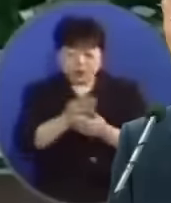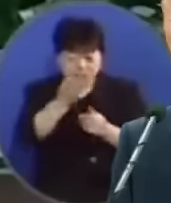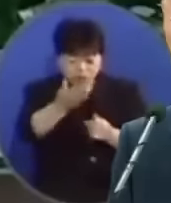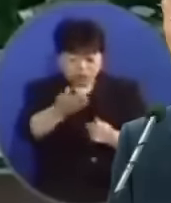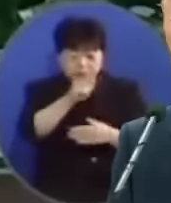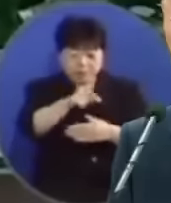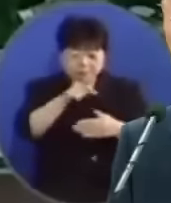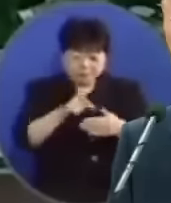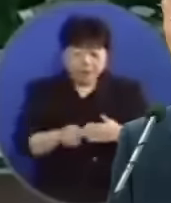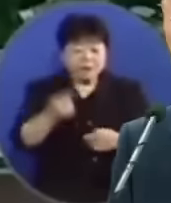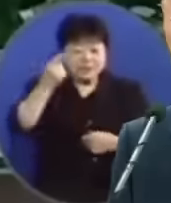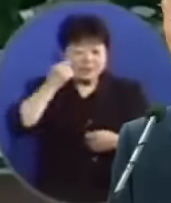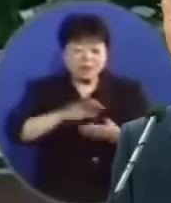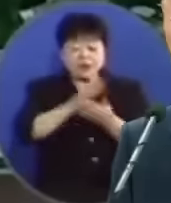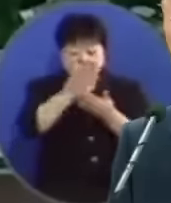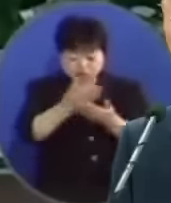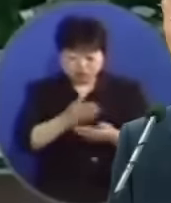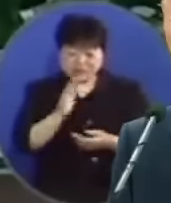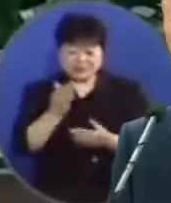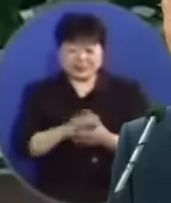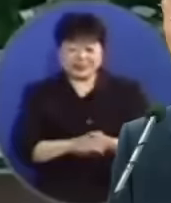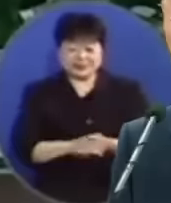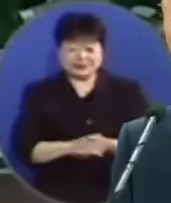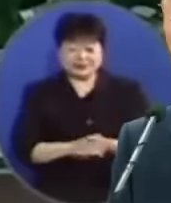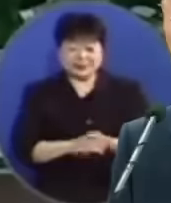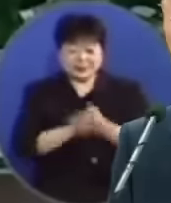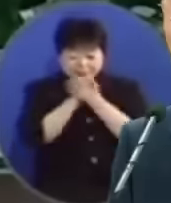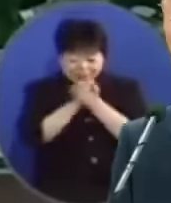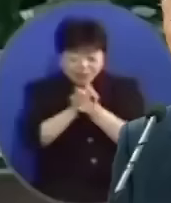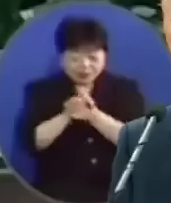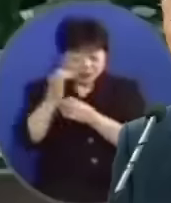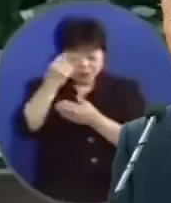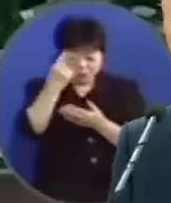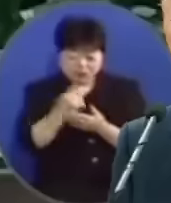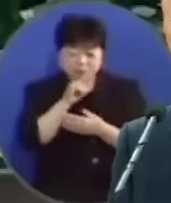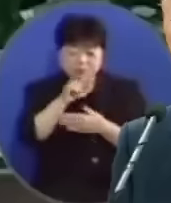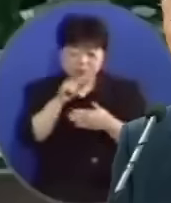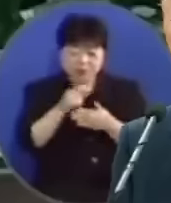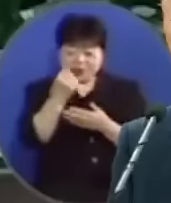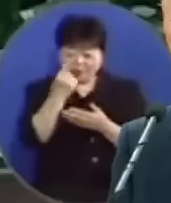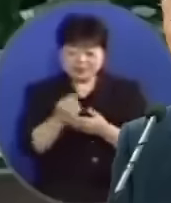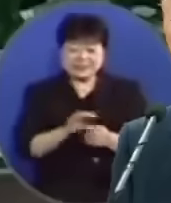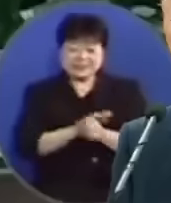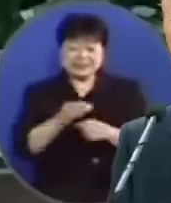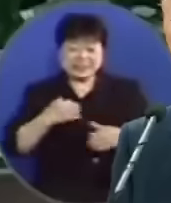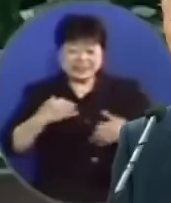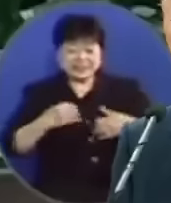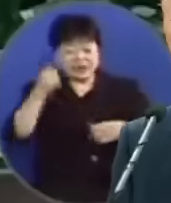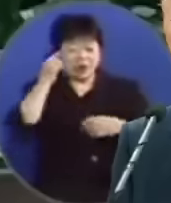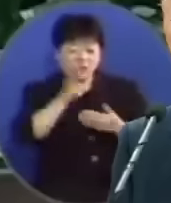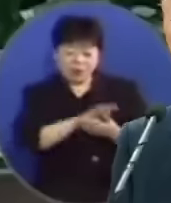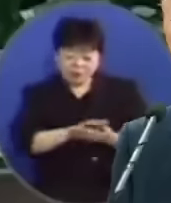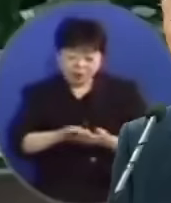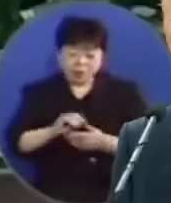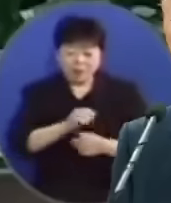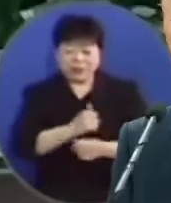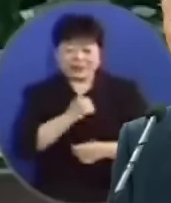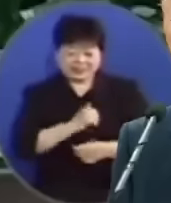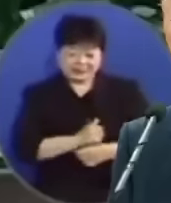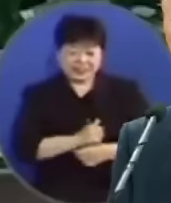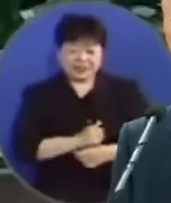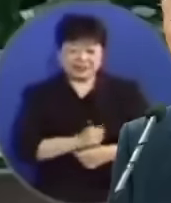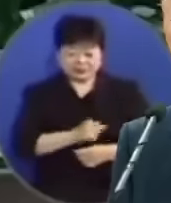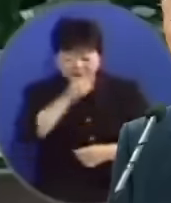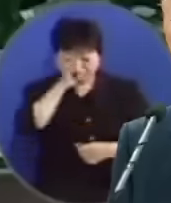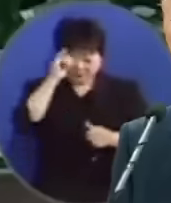우리 마음의 생각을 변화시키는 것입니다. 우리가 기도하면 성령이 우리 마음속에 와서 사랑과 희락과 화평과 오래